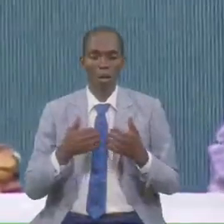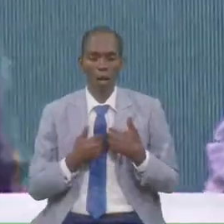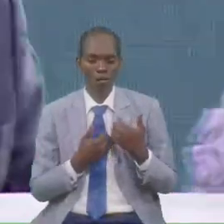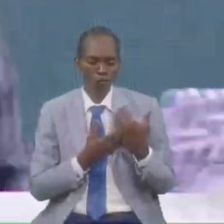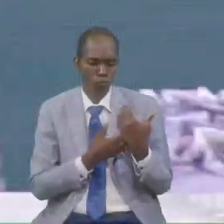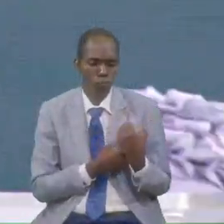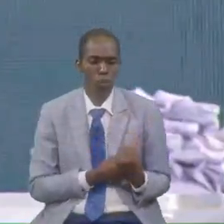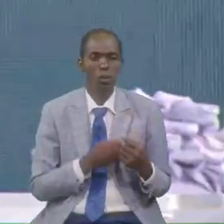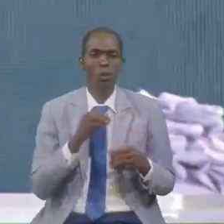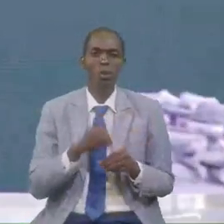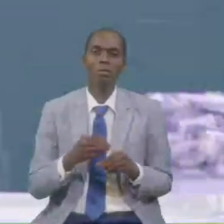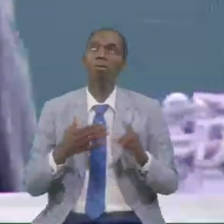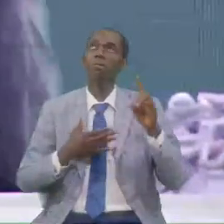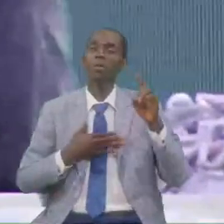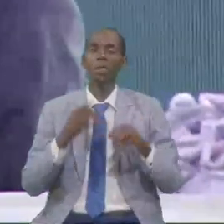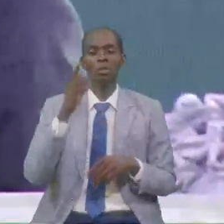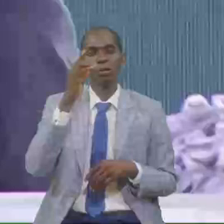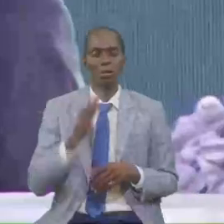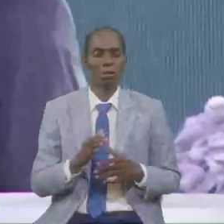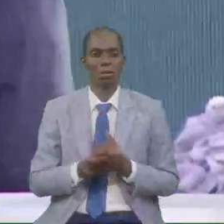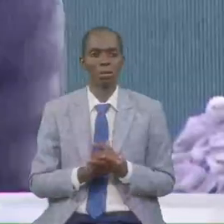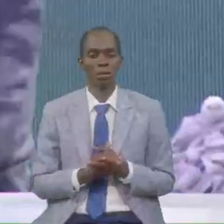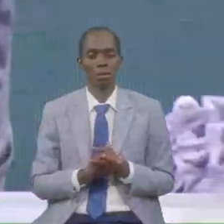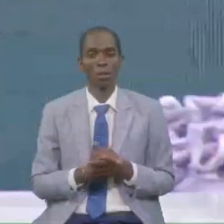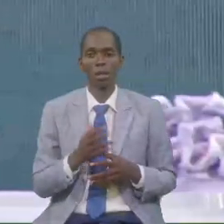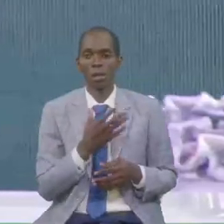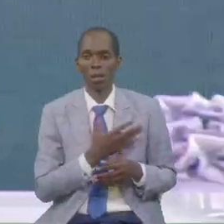j'ai confiance en mon Dieu